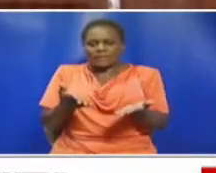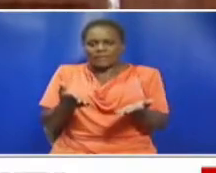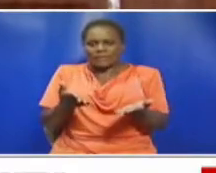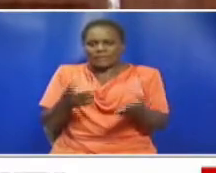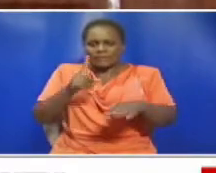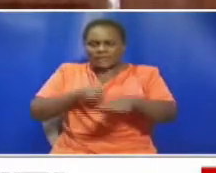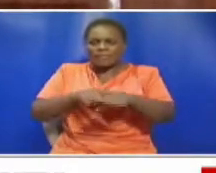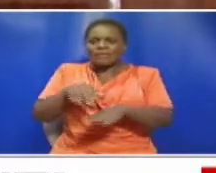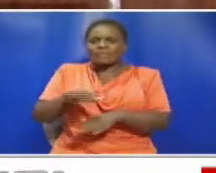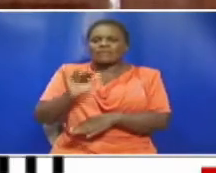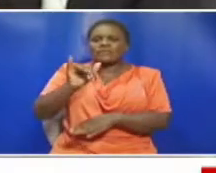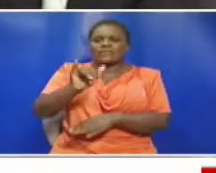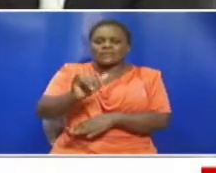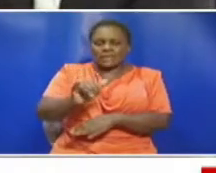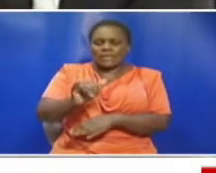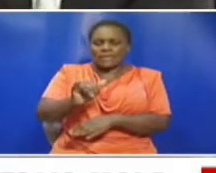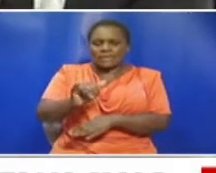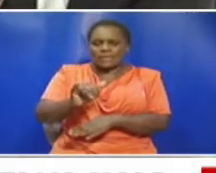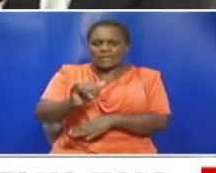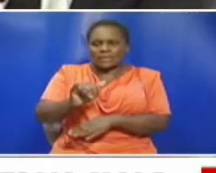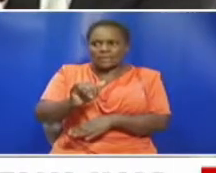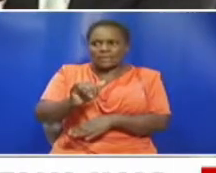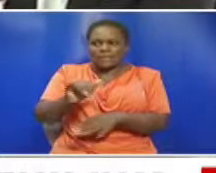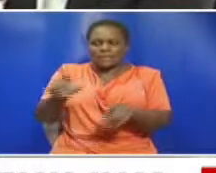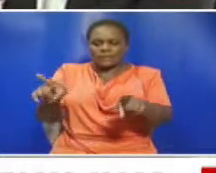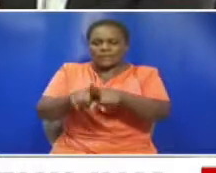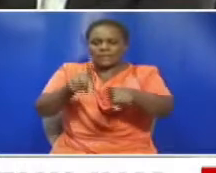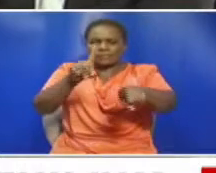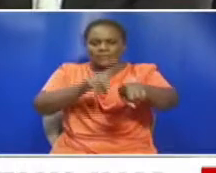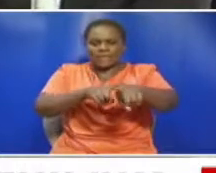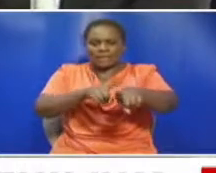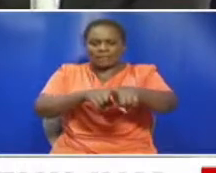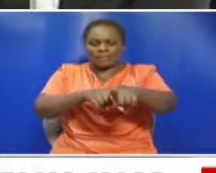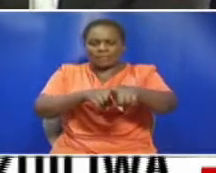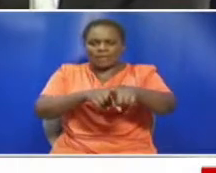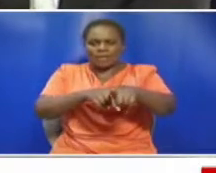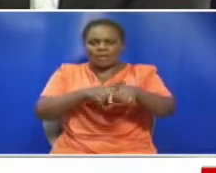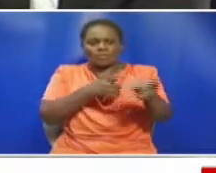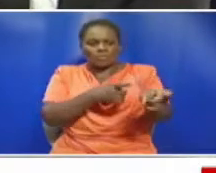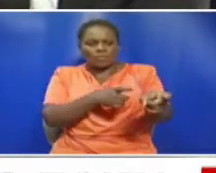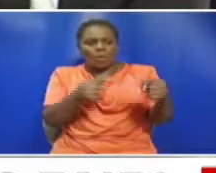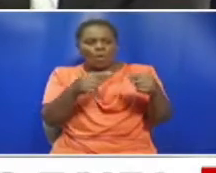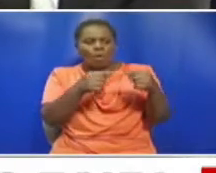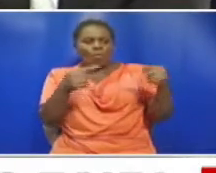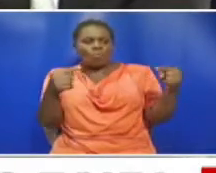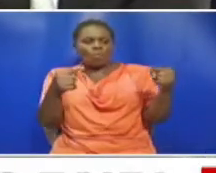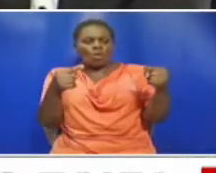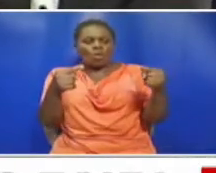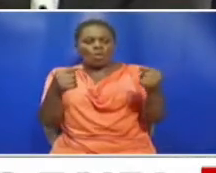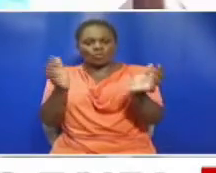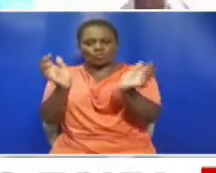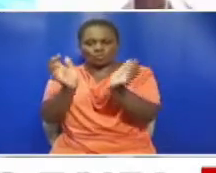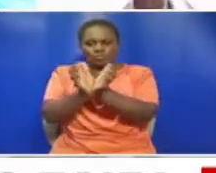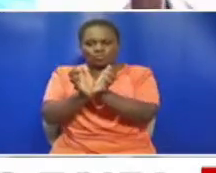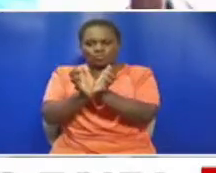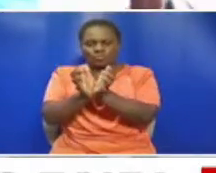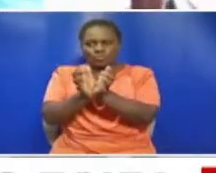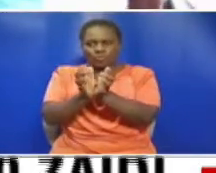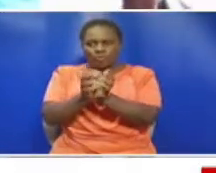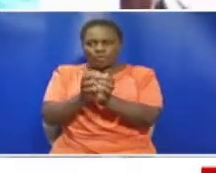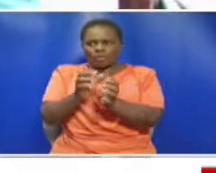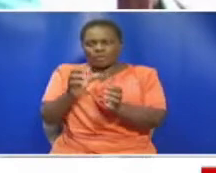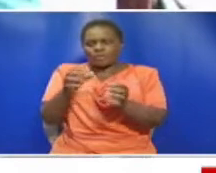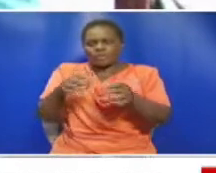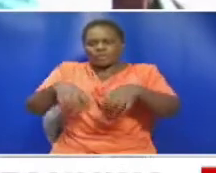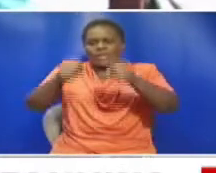to is going to take. Wakati huo huo, upande wa utetezi umepinga hatua ya kukamatwa kwa aliyekuwa mkuu wa gereza hilo